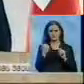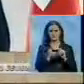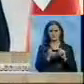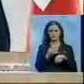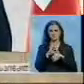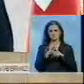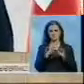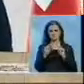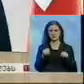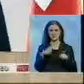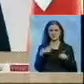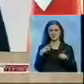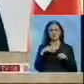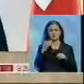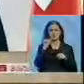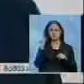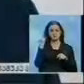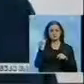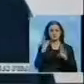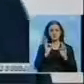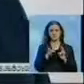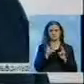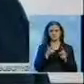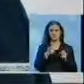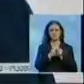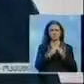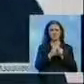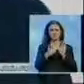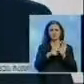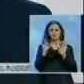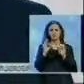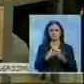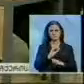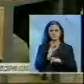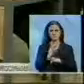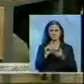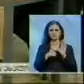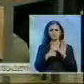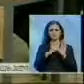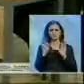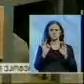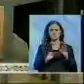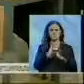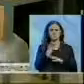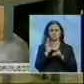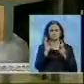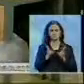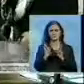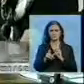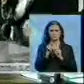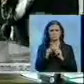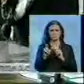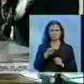გაიხსნა. თბილისში წინა წელთან შედარებით საგზაო შემთხვევების მაჩვენებელი 7%-ით არის გაზრდილი. 7%-ით არის მომატებული დაშავებულთა